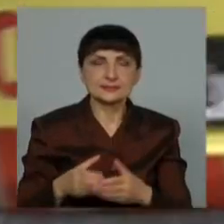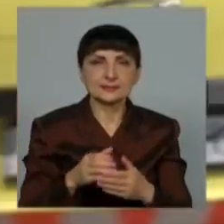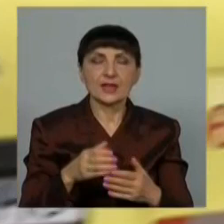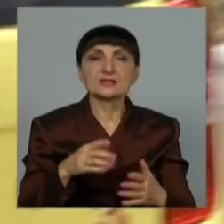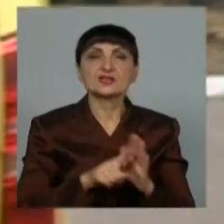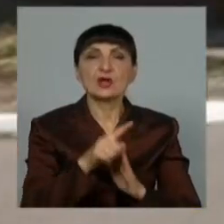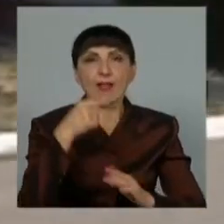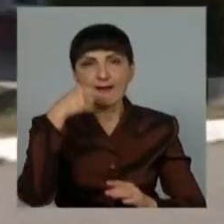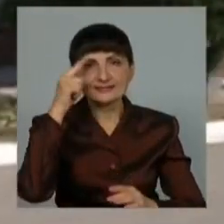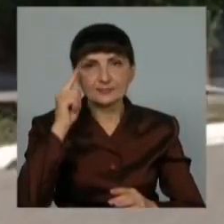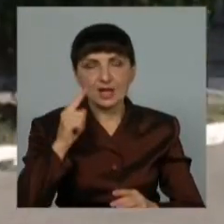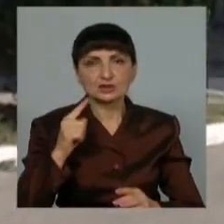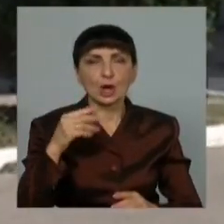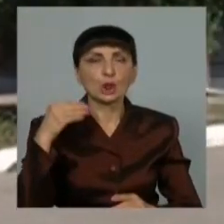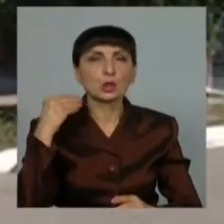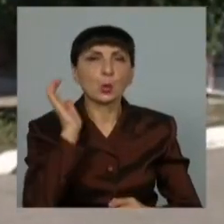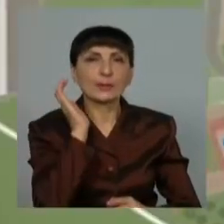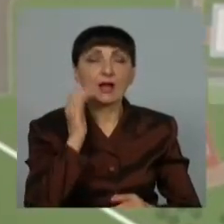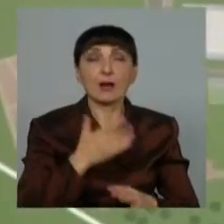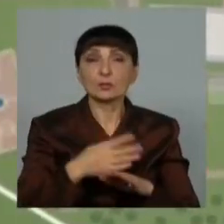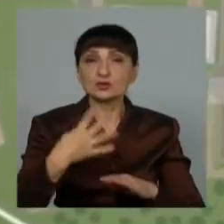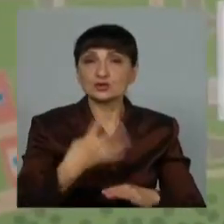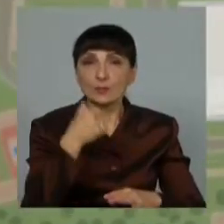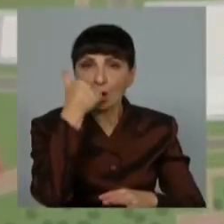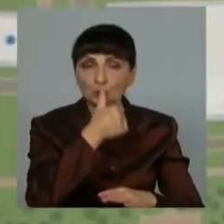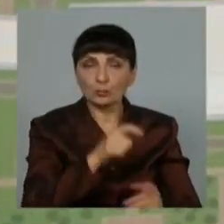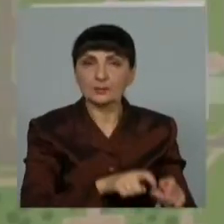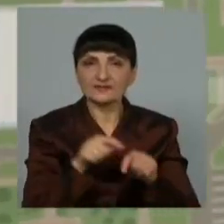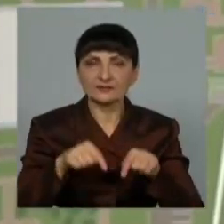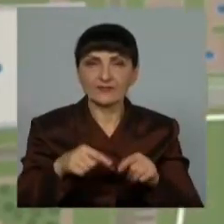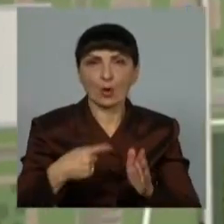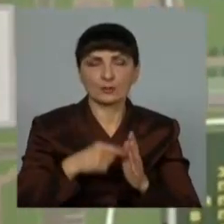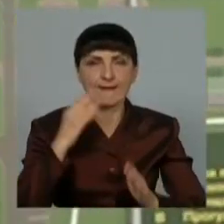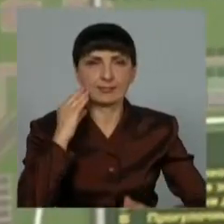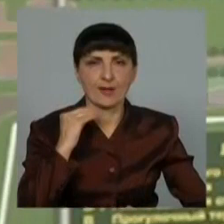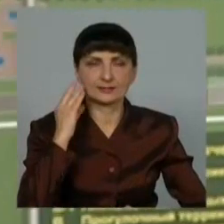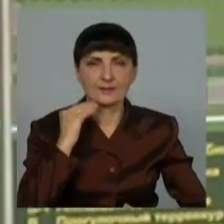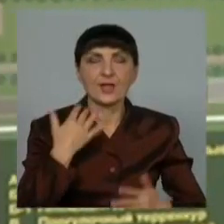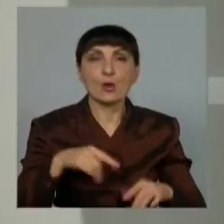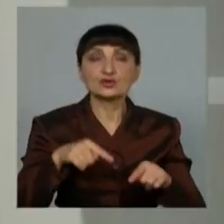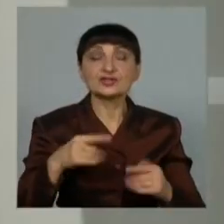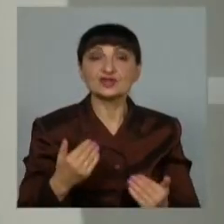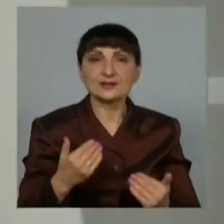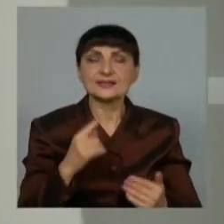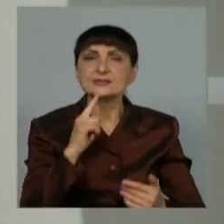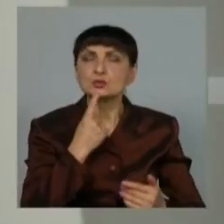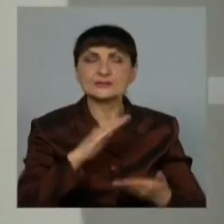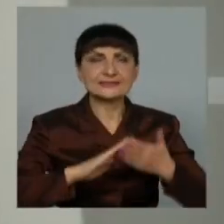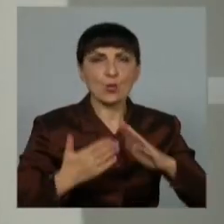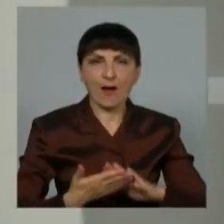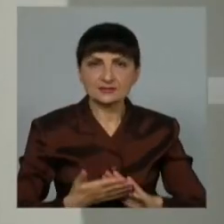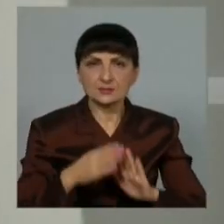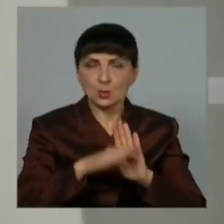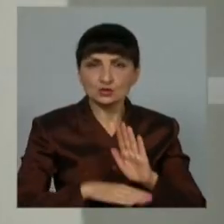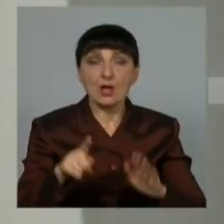Сначала в Азербайджанской и Туркменской ССР, а потом в 1944-м была переведена в город Алматы. Уже в эти дни из-за сложной эпидситуации